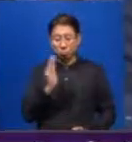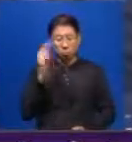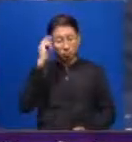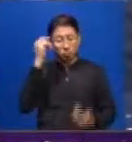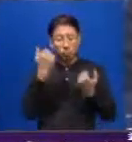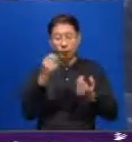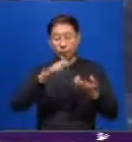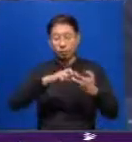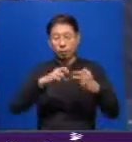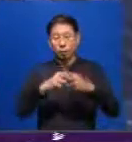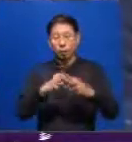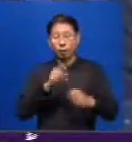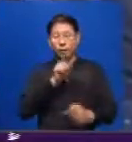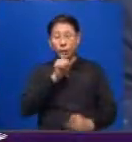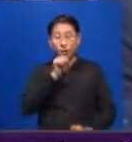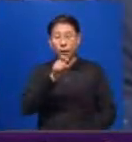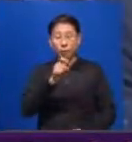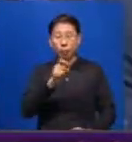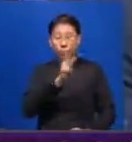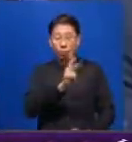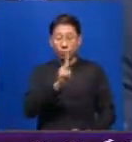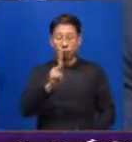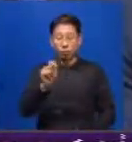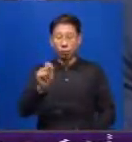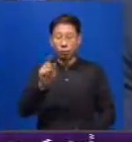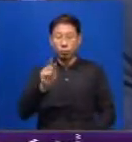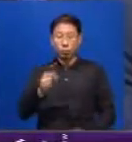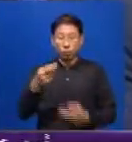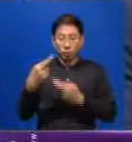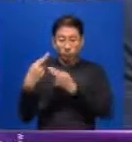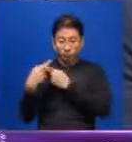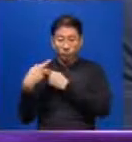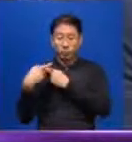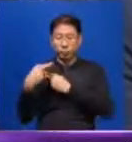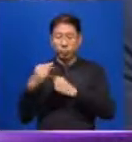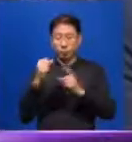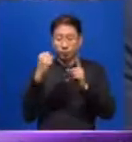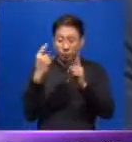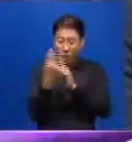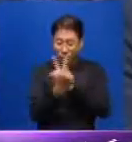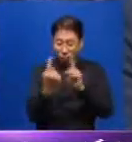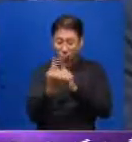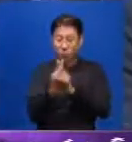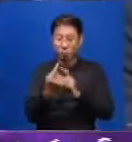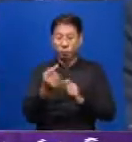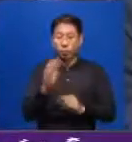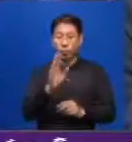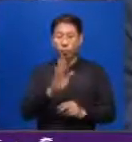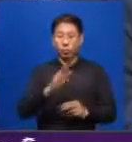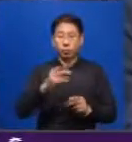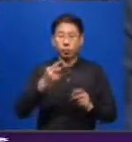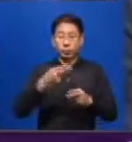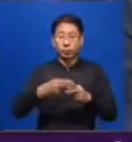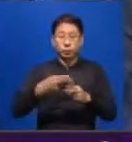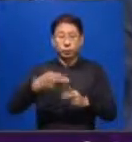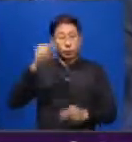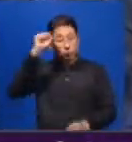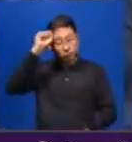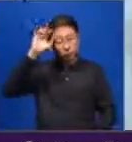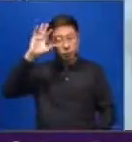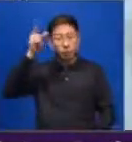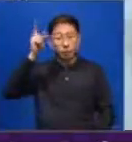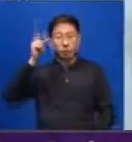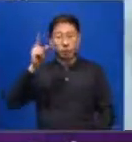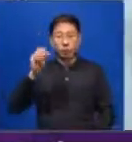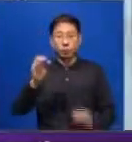คำถามถึงกกต.อีก 4ท่านถึงความรับผิดชอบต่อสังคมจากพฤติกรรมของนายสมชัยในจากที่ผ่านมา